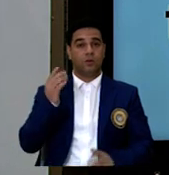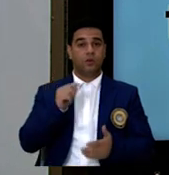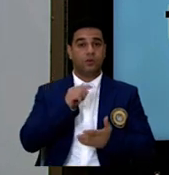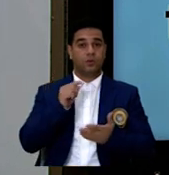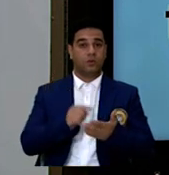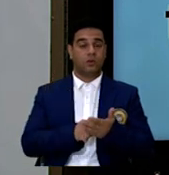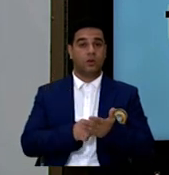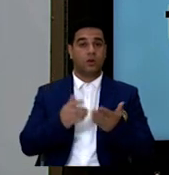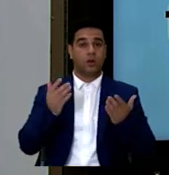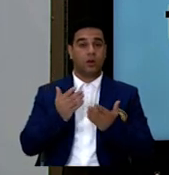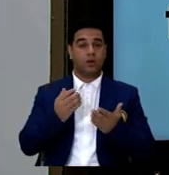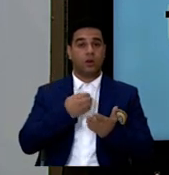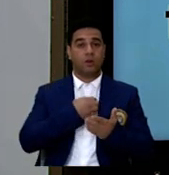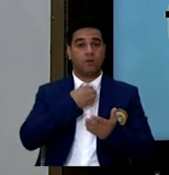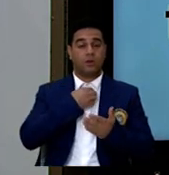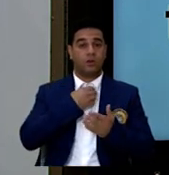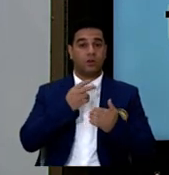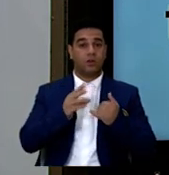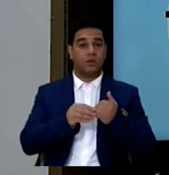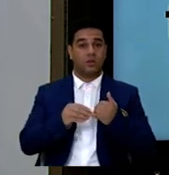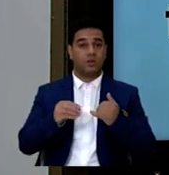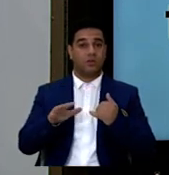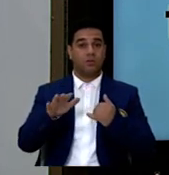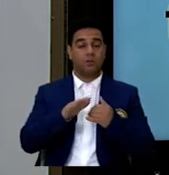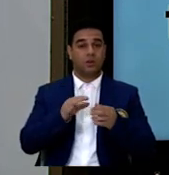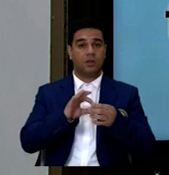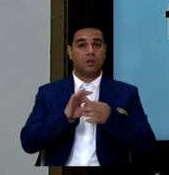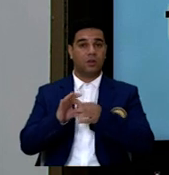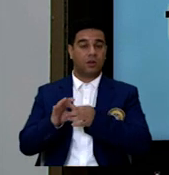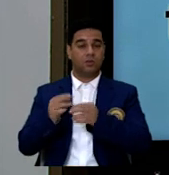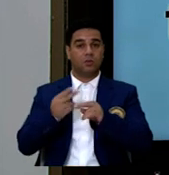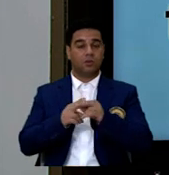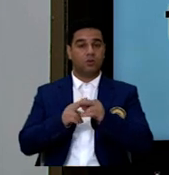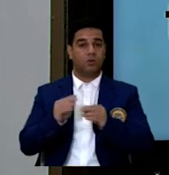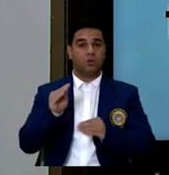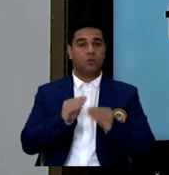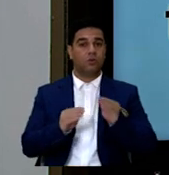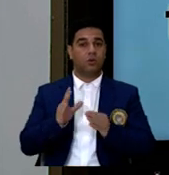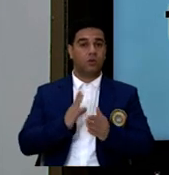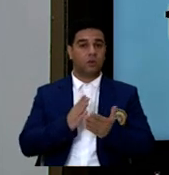4-savolimiz: qaysi hayvonlarning nerv sistemasi zanjir tipida tuzilgan?